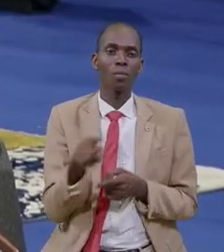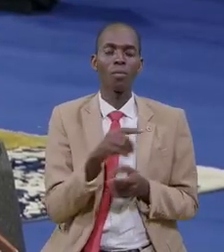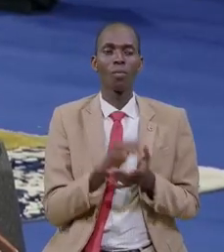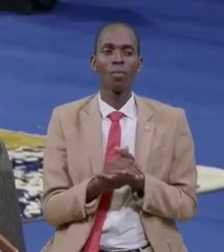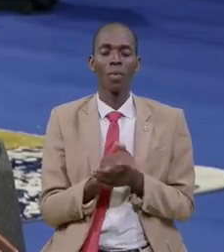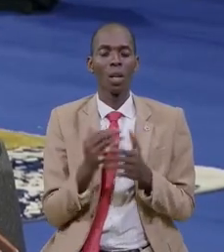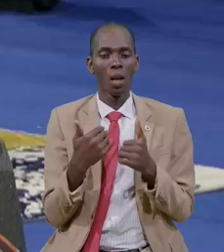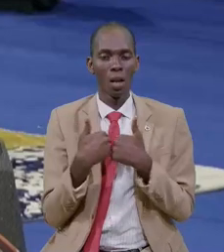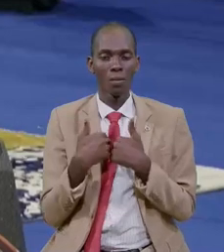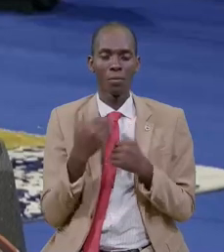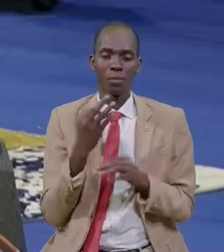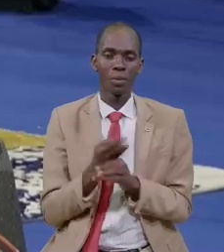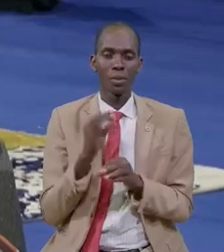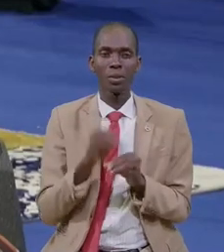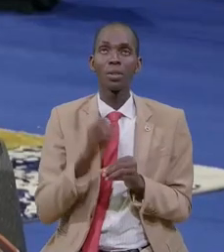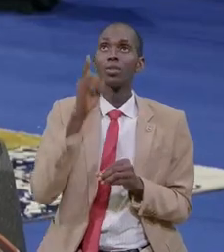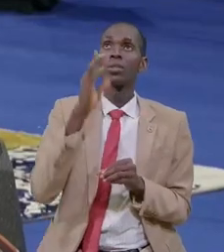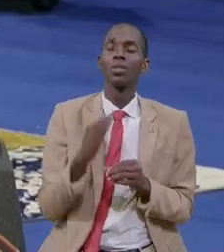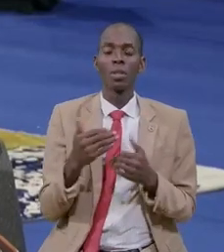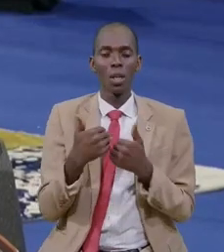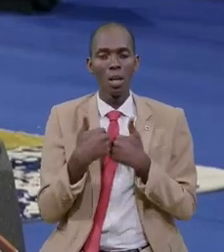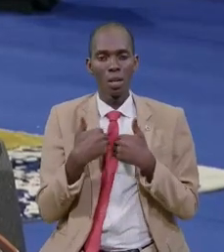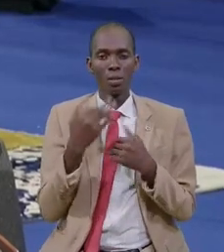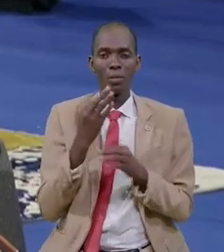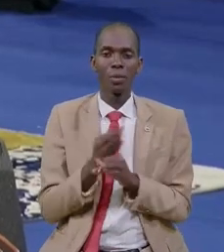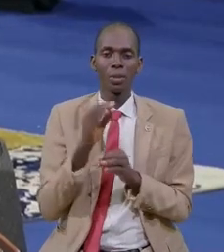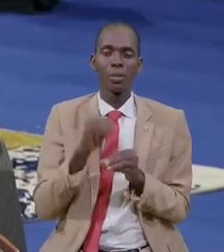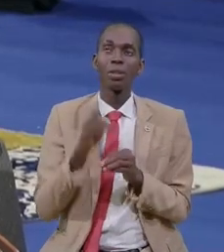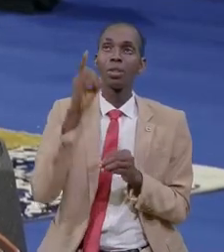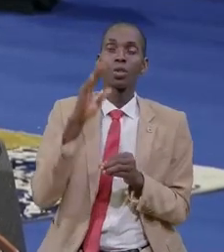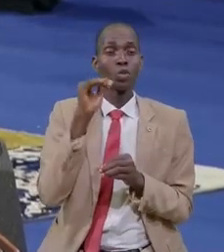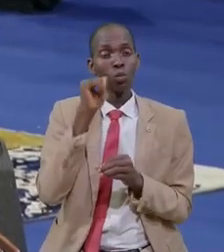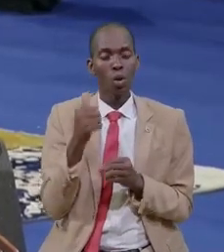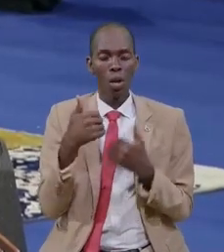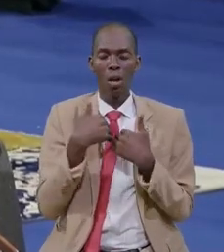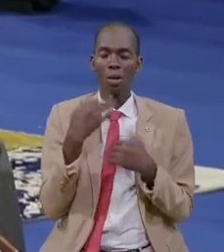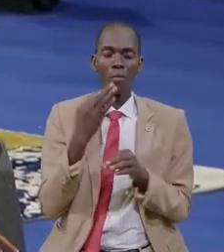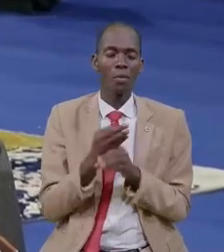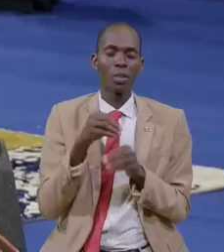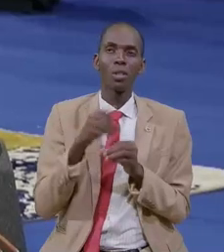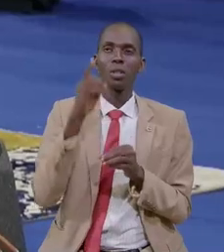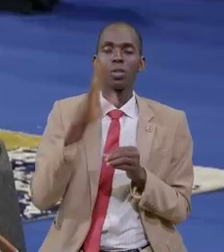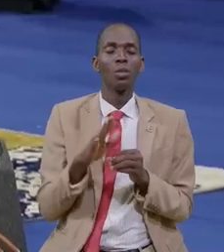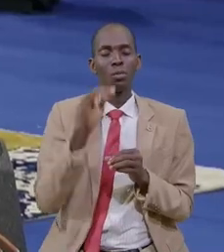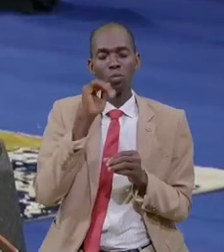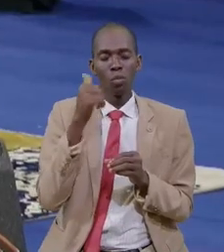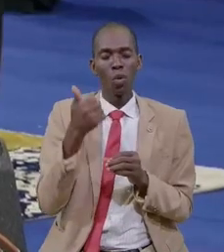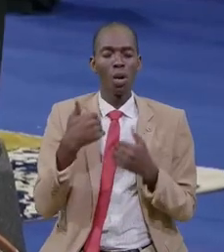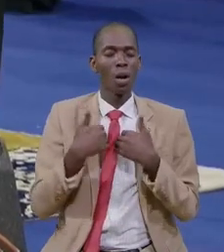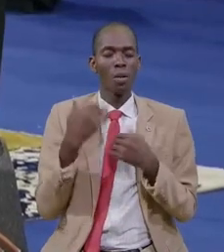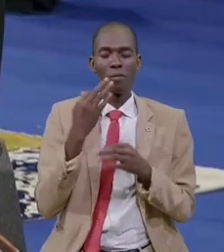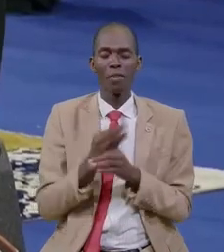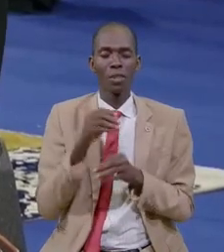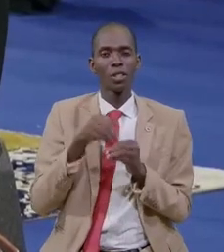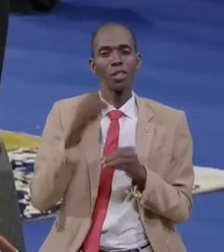ayez foi en Dieu. Ayez foi en Dieu. Ce soir, ayez foi en Dieu. Demain, ayez foi en Dieu. Chaque jour de ta vie, ayez foi